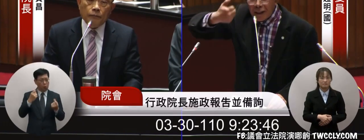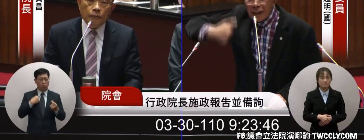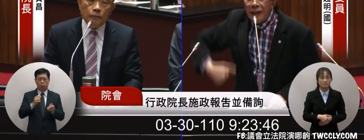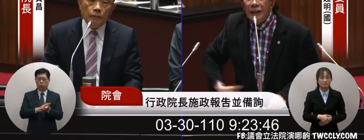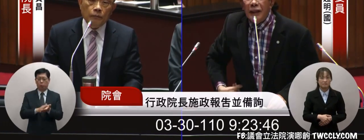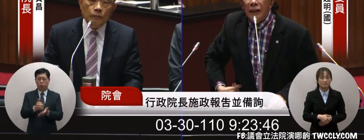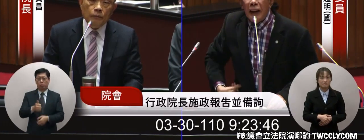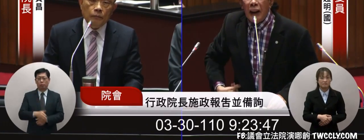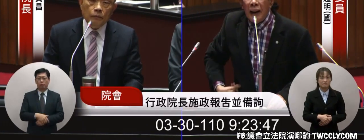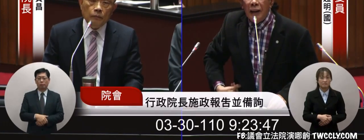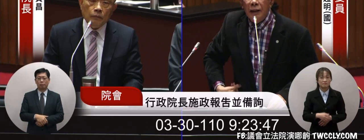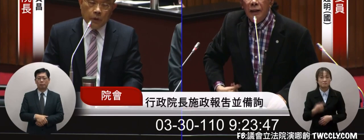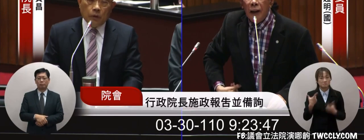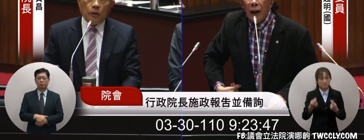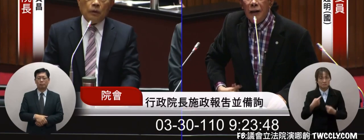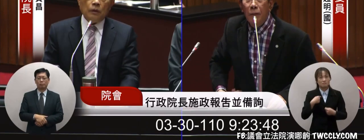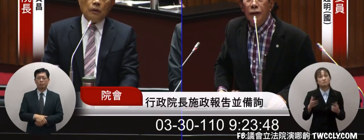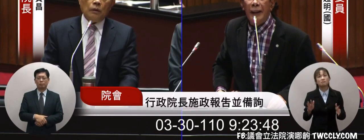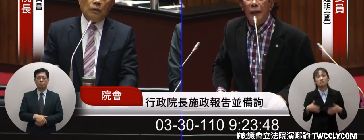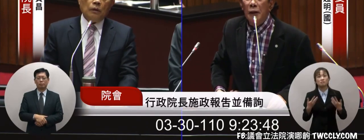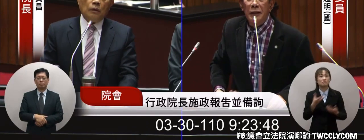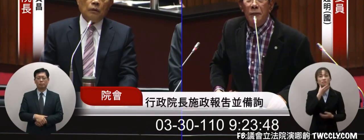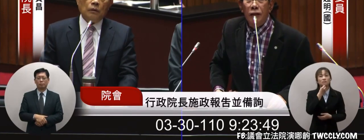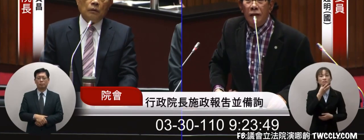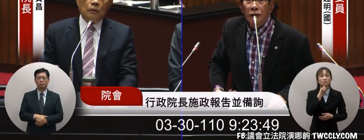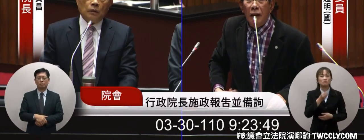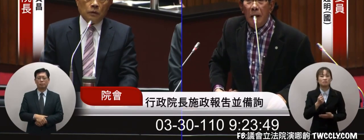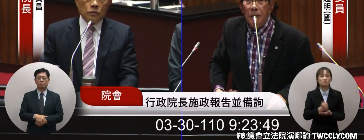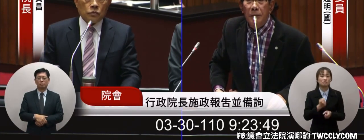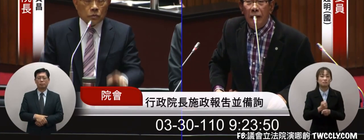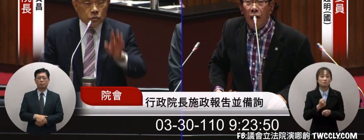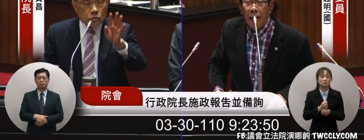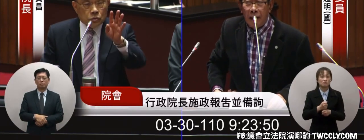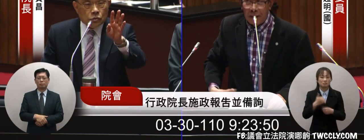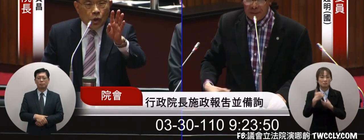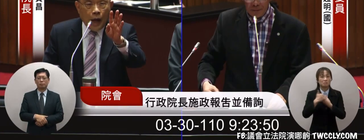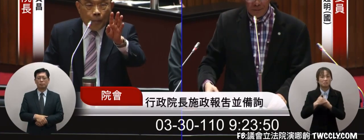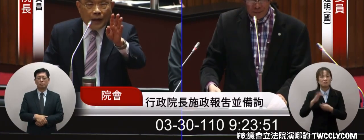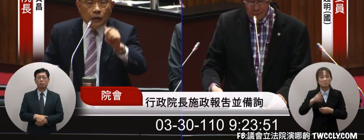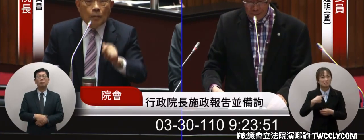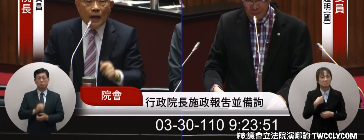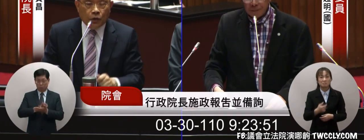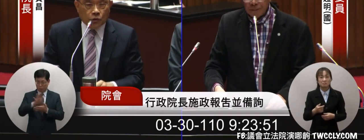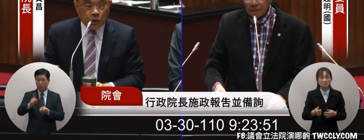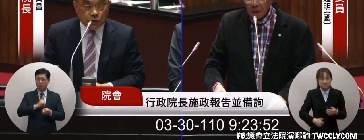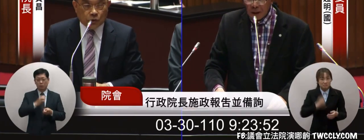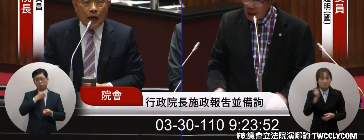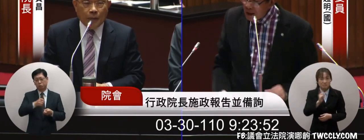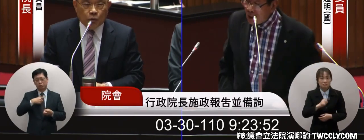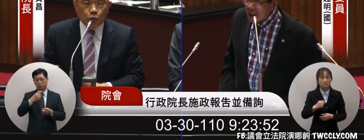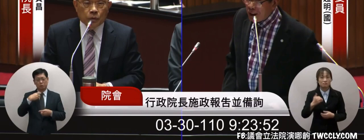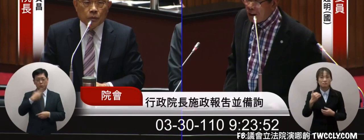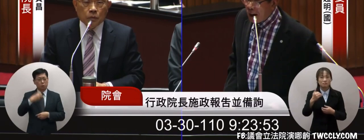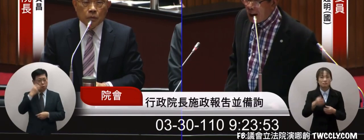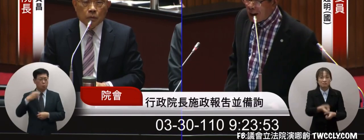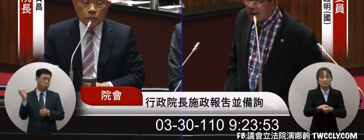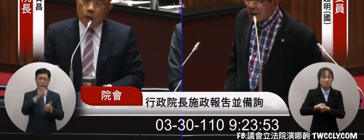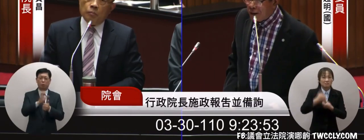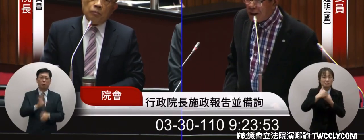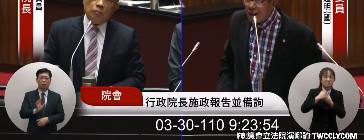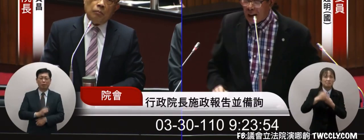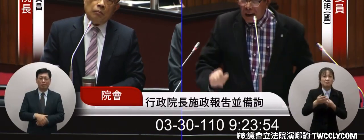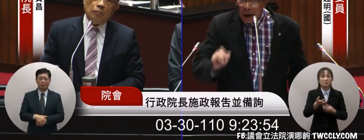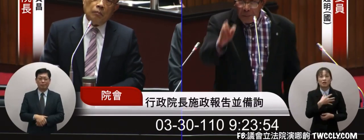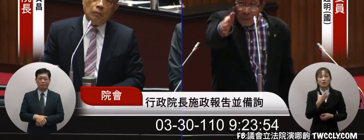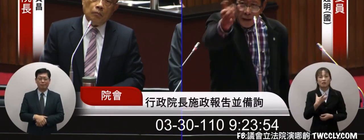你如果我是輕輕鬆鬆的你負責要鬆鬆鬆的所以後來你就不要丟水球撒麵不要這樣說阿各